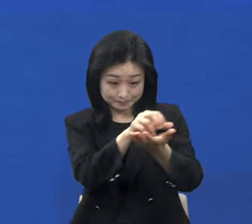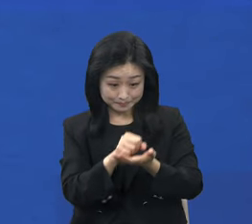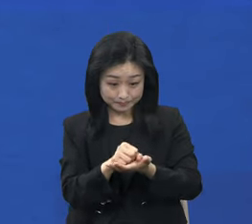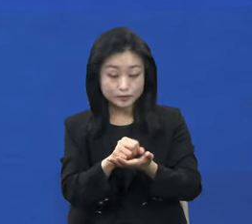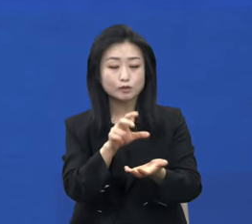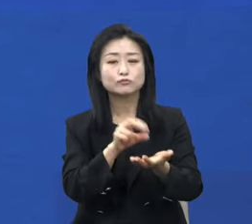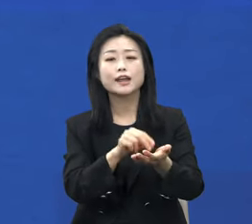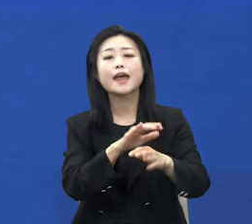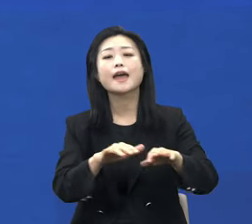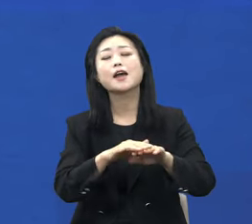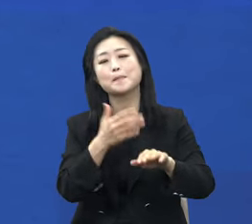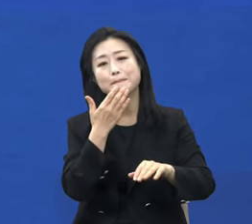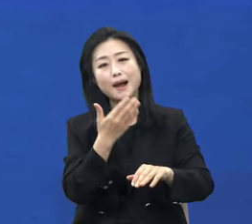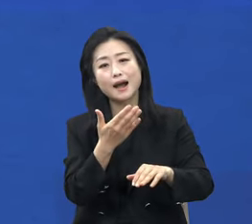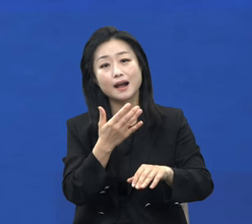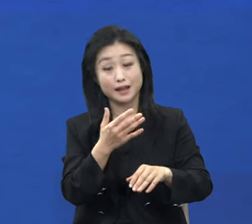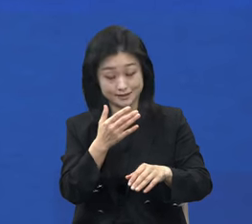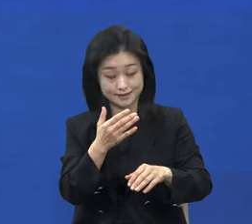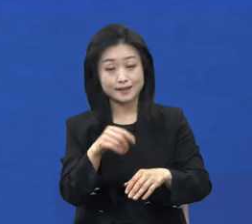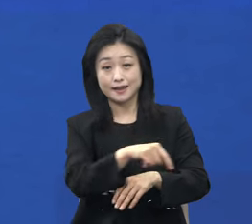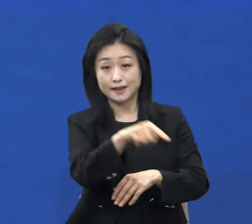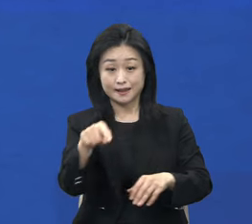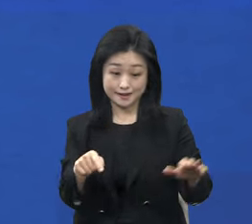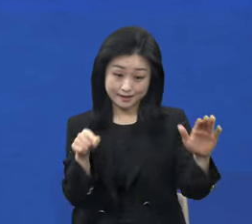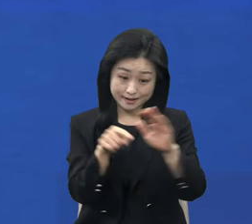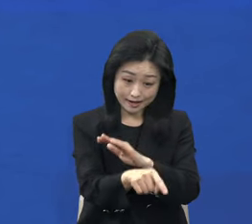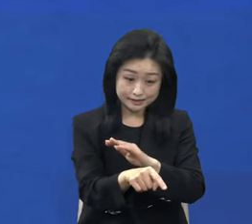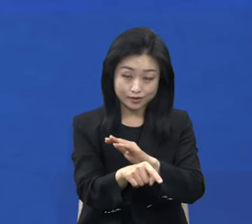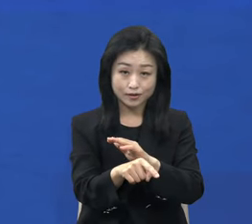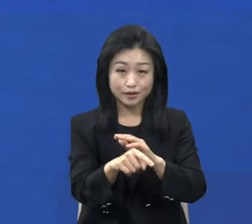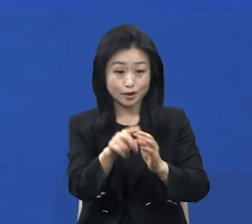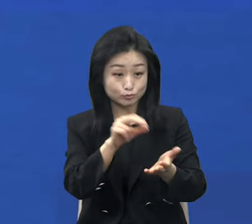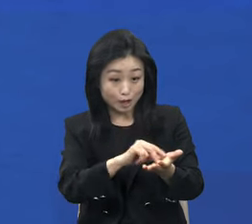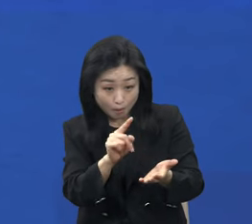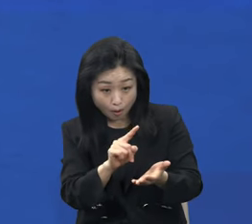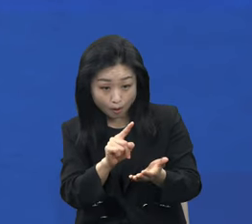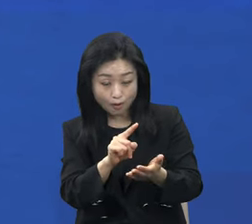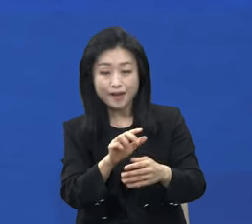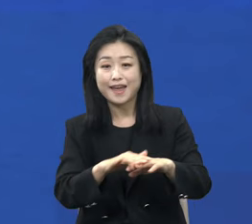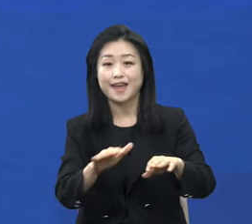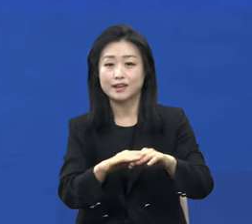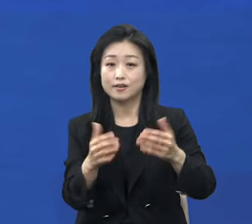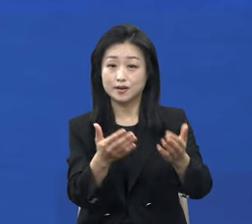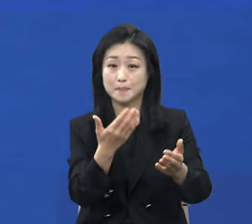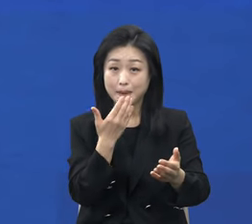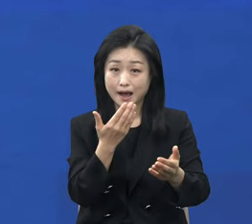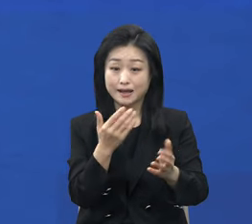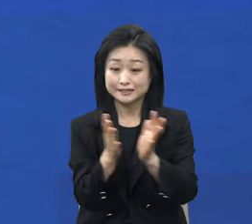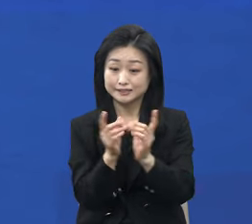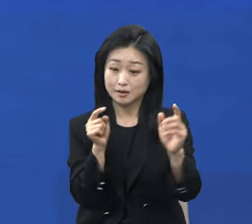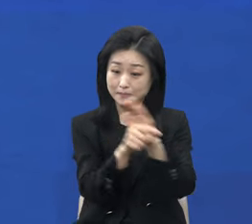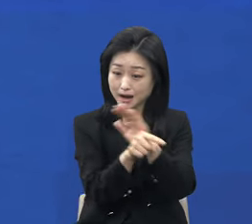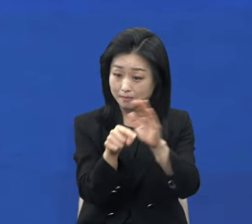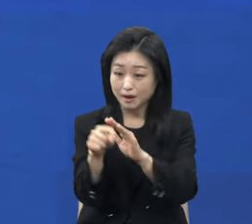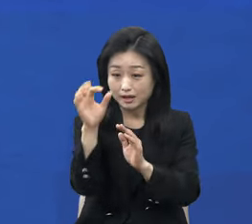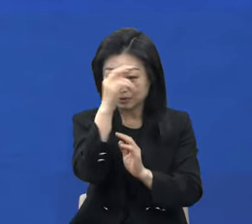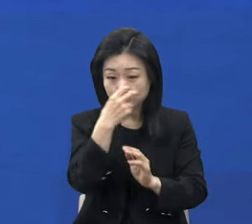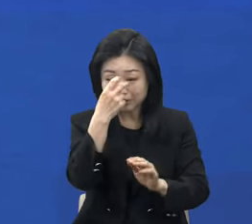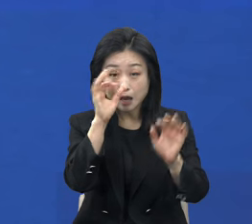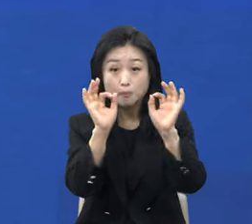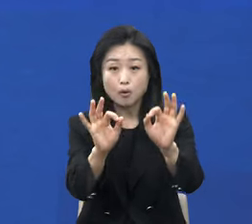파악하고 실질적인 해결책을 마련하는 것이 을지로위원회의 행동 방식입니다. 현장 방문과 실태 조사를